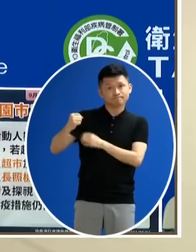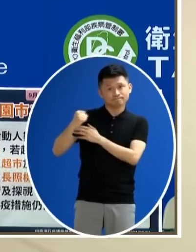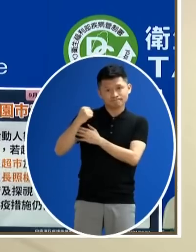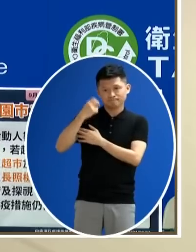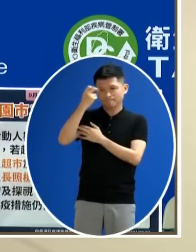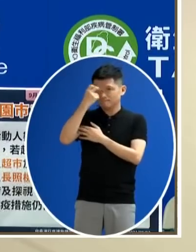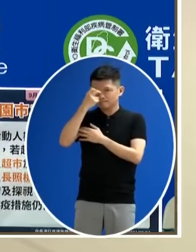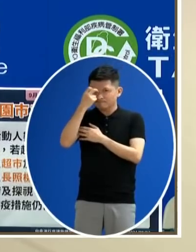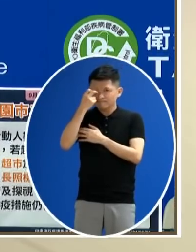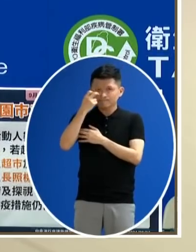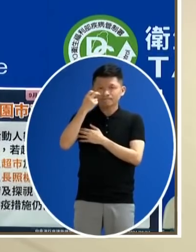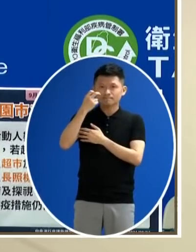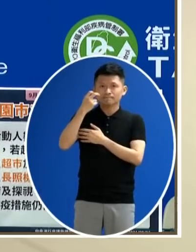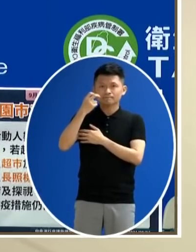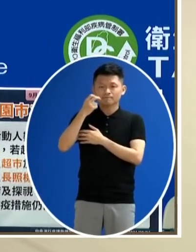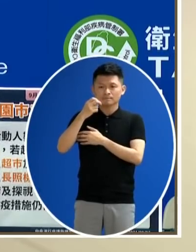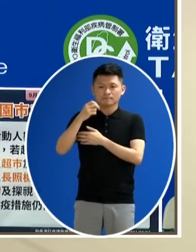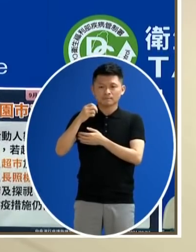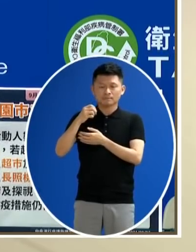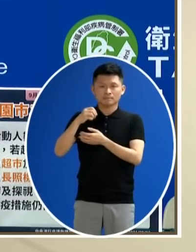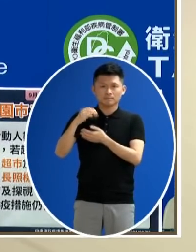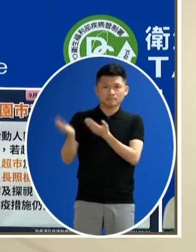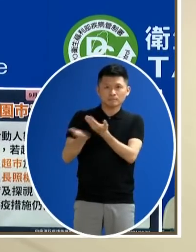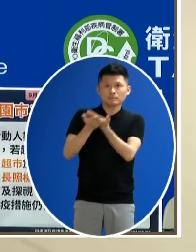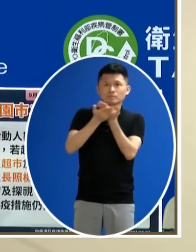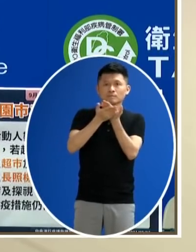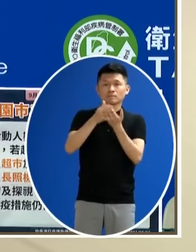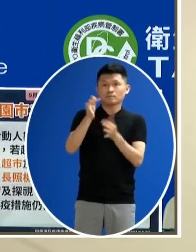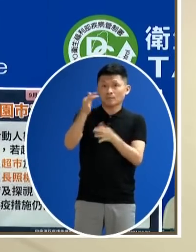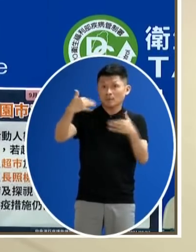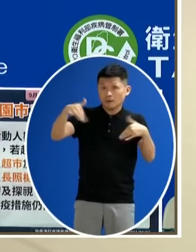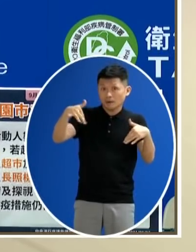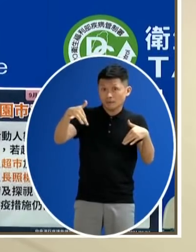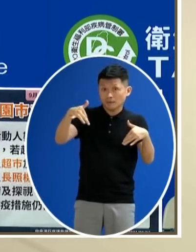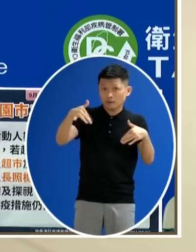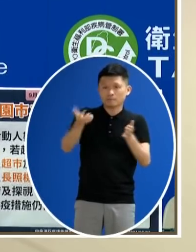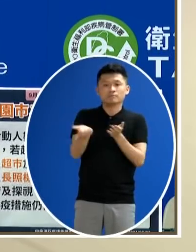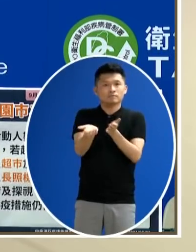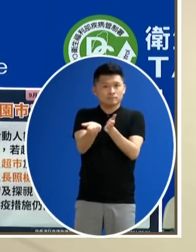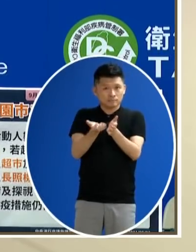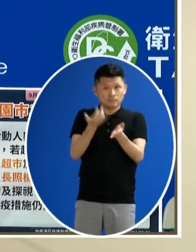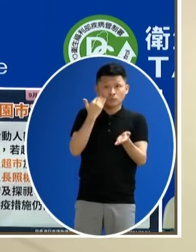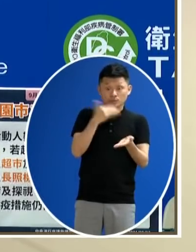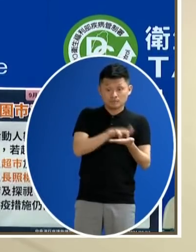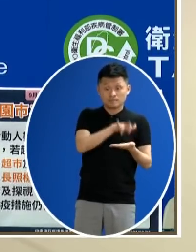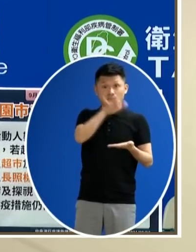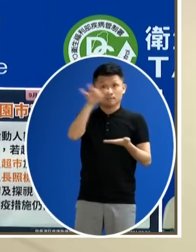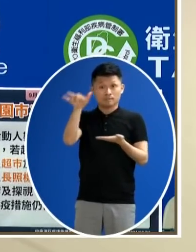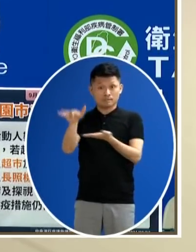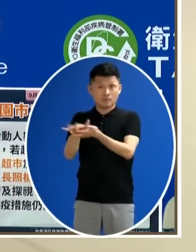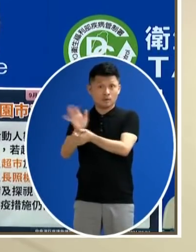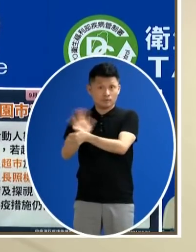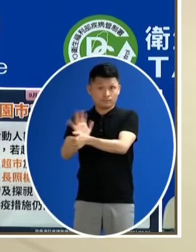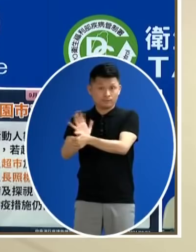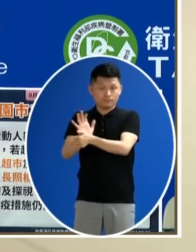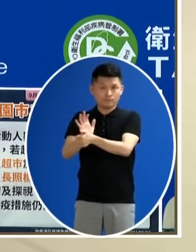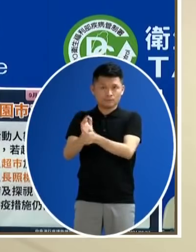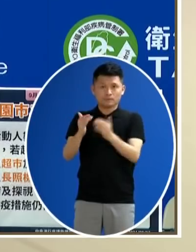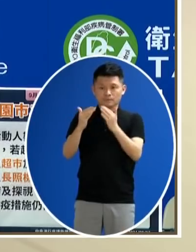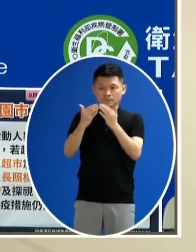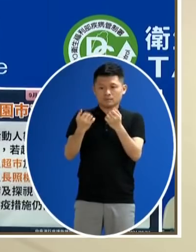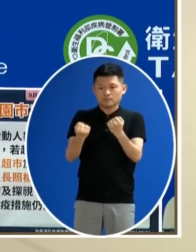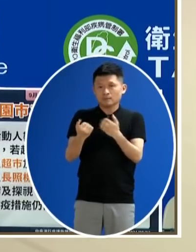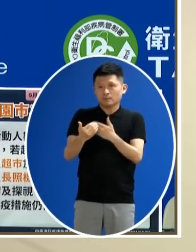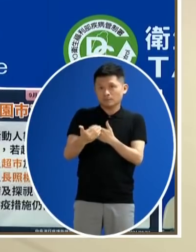没有都完整哈的报告完成之前，我们先要求到这个外站的，好，那全部都要居家检疫